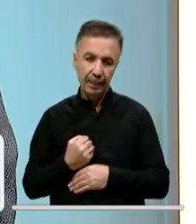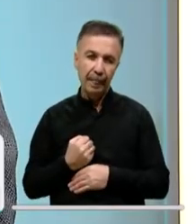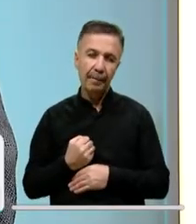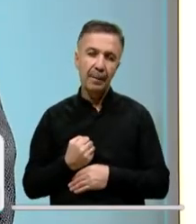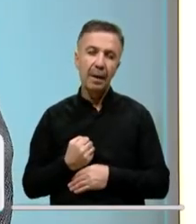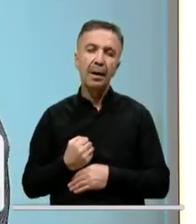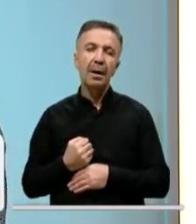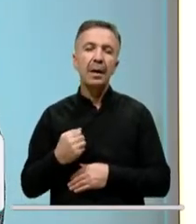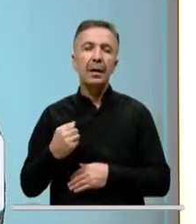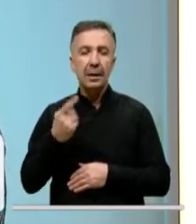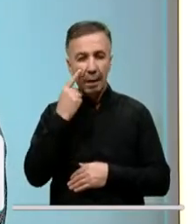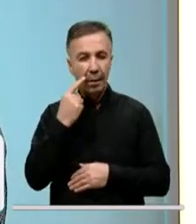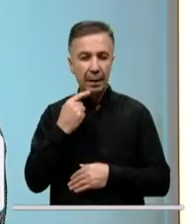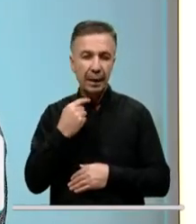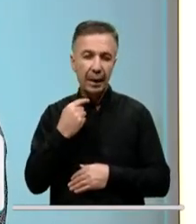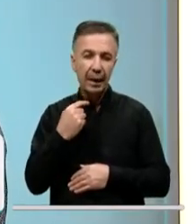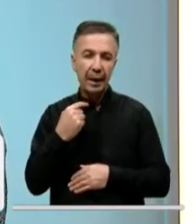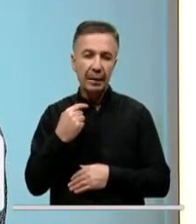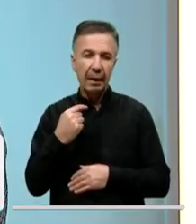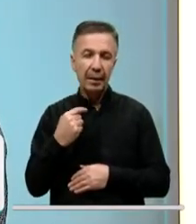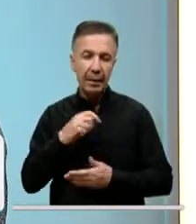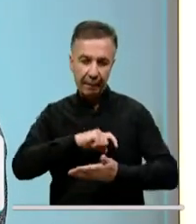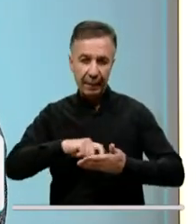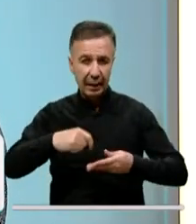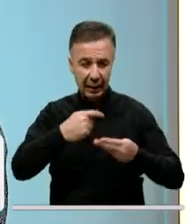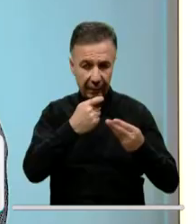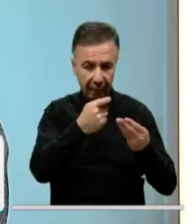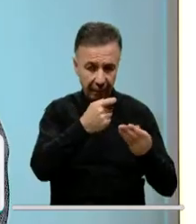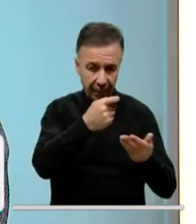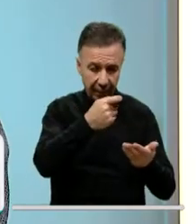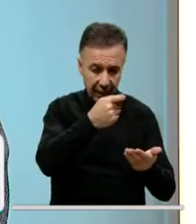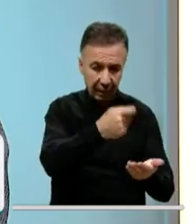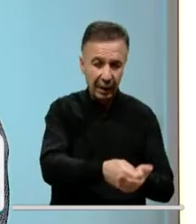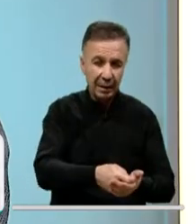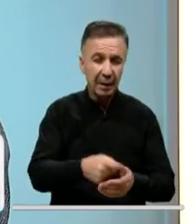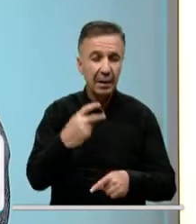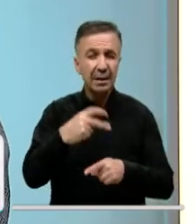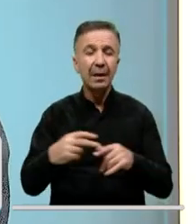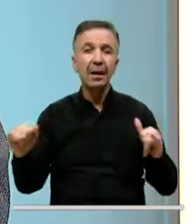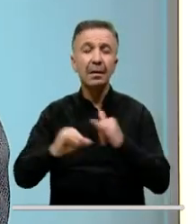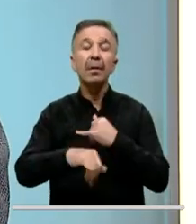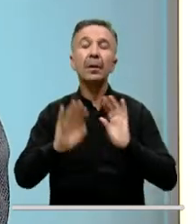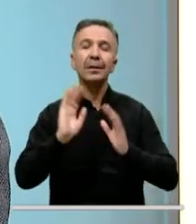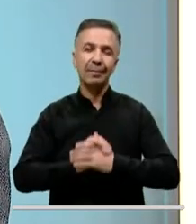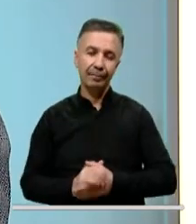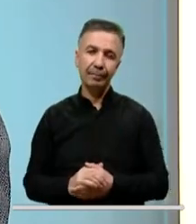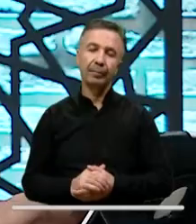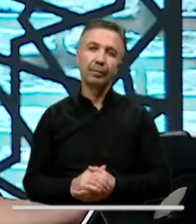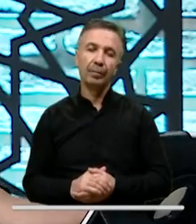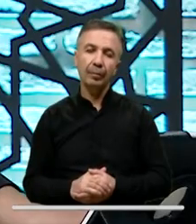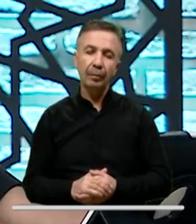devlete verilen vergiler zekat yerine geçmez. Bunu özellikle ifade edelim. Eyvallah hocam.